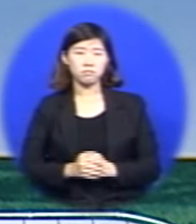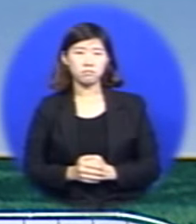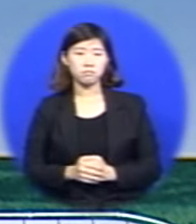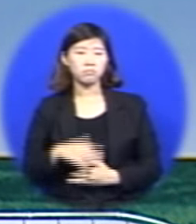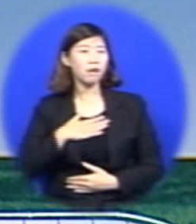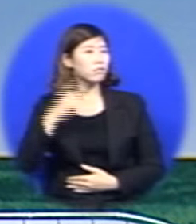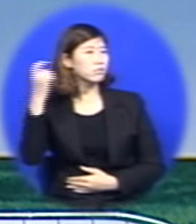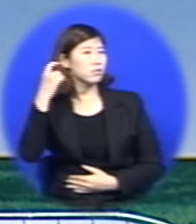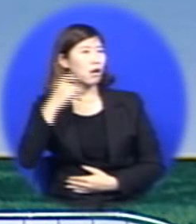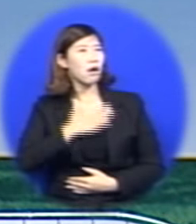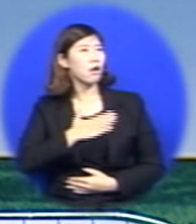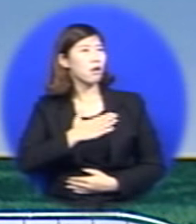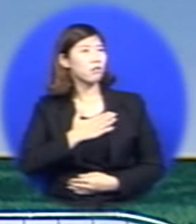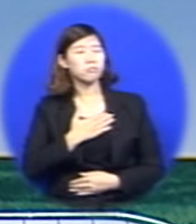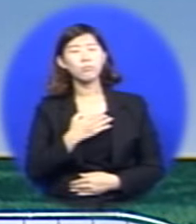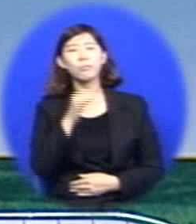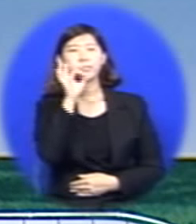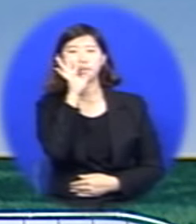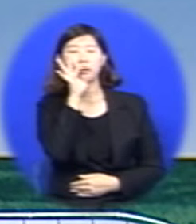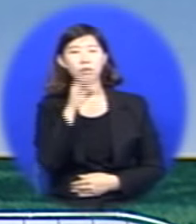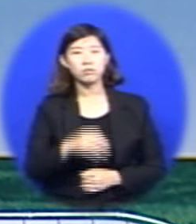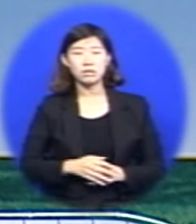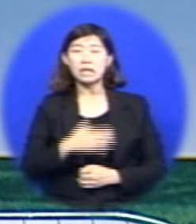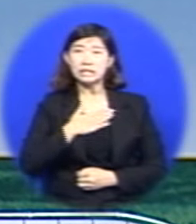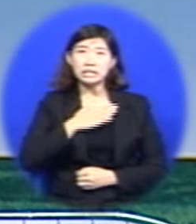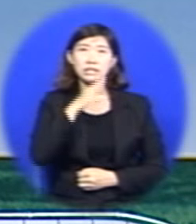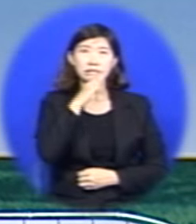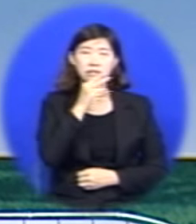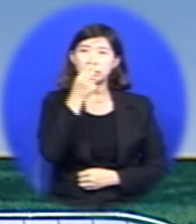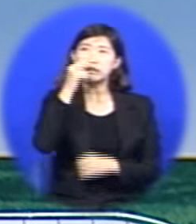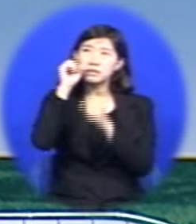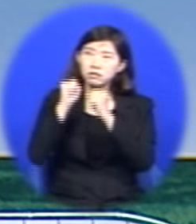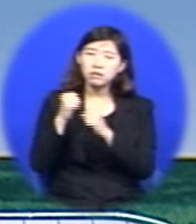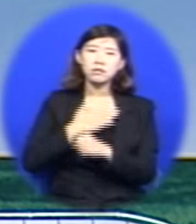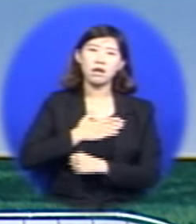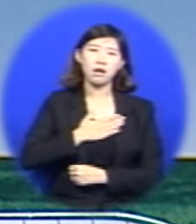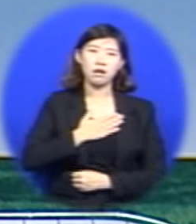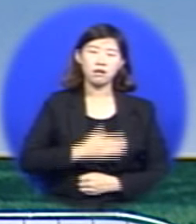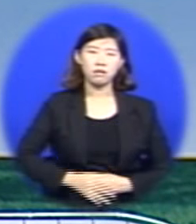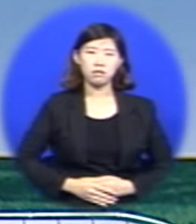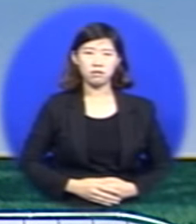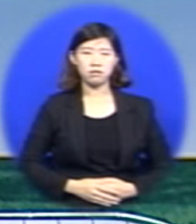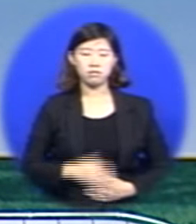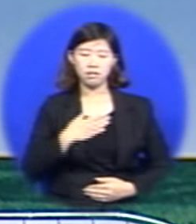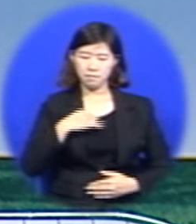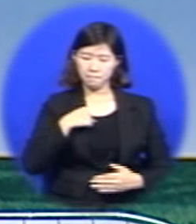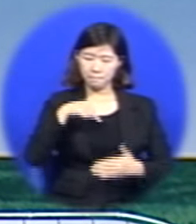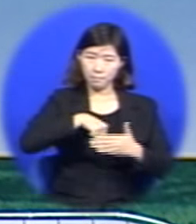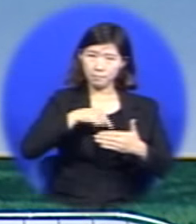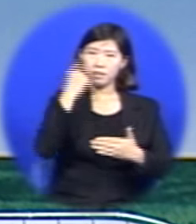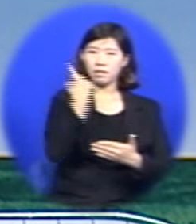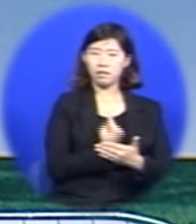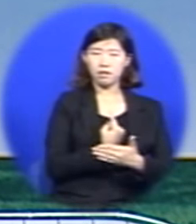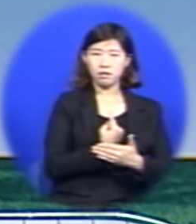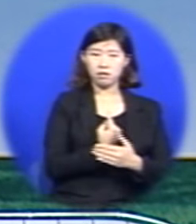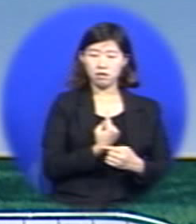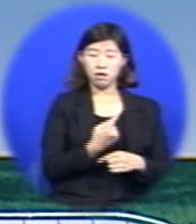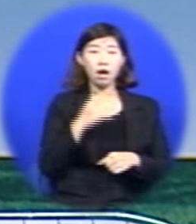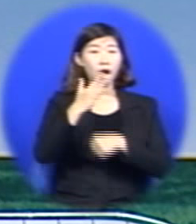것으로는 못합니다. 진짜 살아계신 것을 내가 알아요. 내 안에 와 계시니까. 그분은 심판